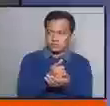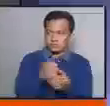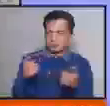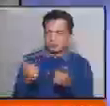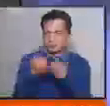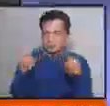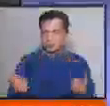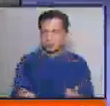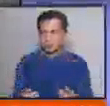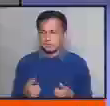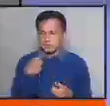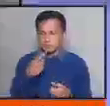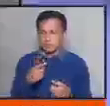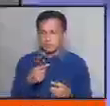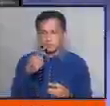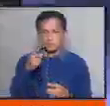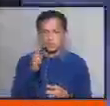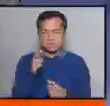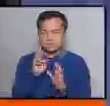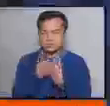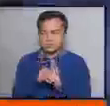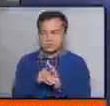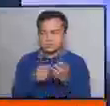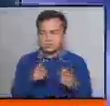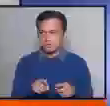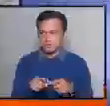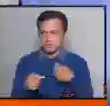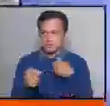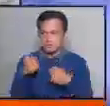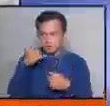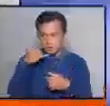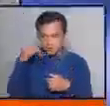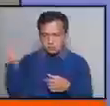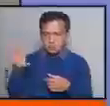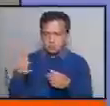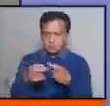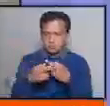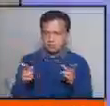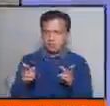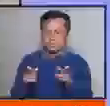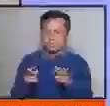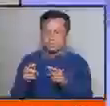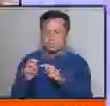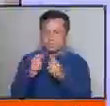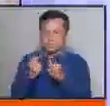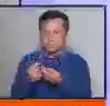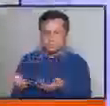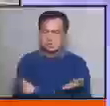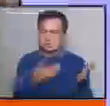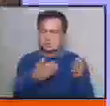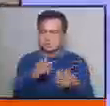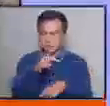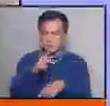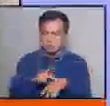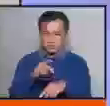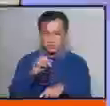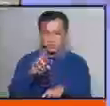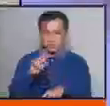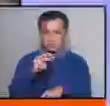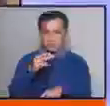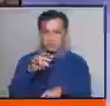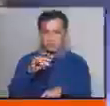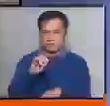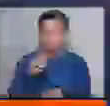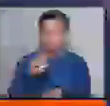nabangga. Inabot ng kalahating oras bago nakarating ang tinawaging rescue team na dinala pa ang mga biktima sa Philippine Orthopedic Hospital